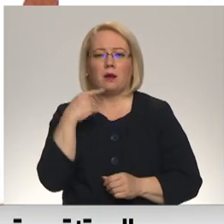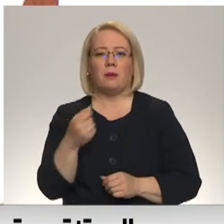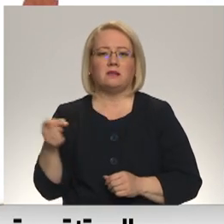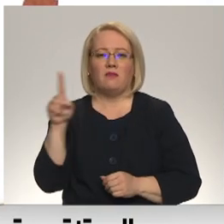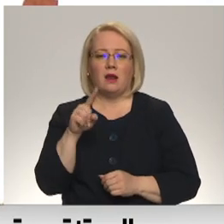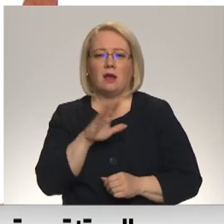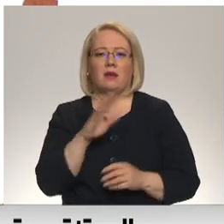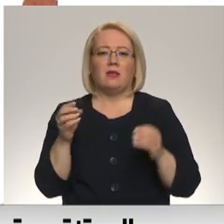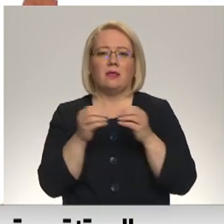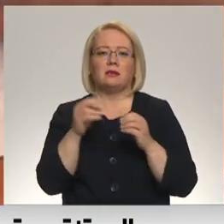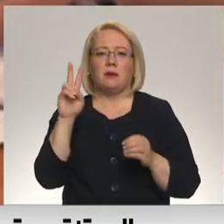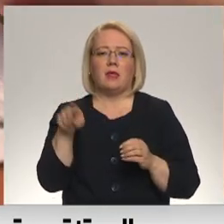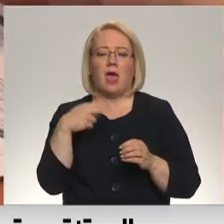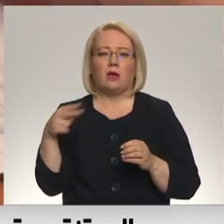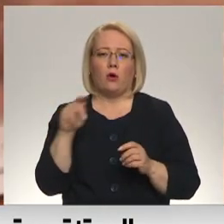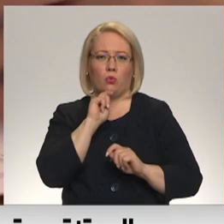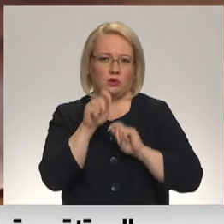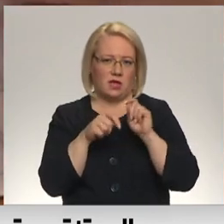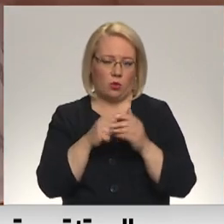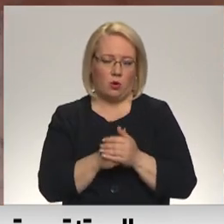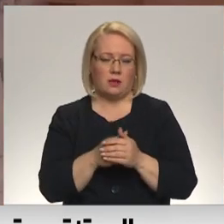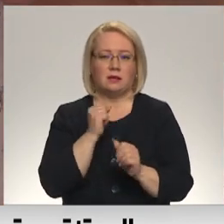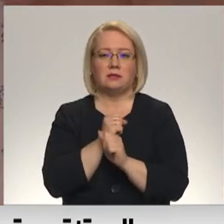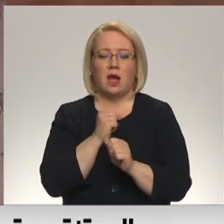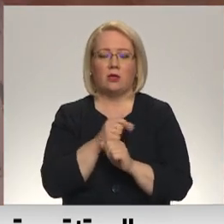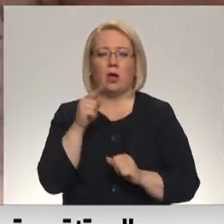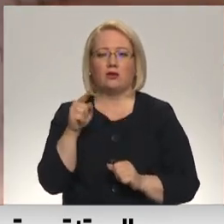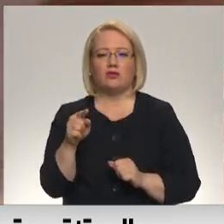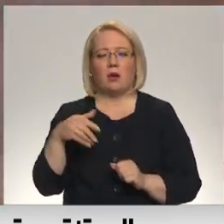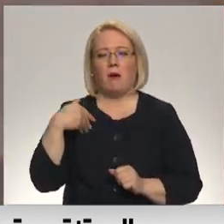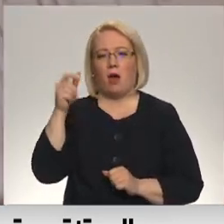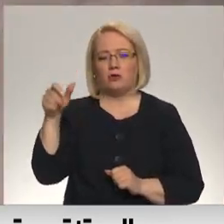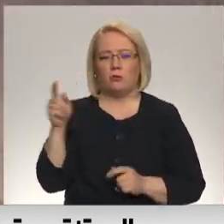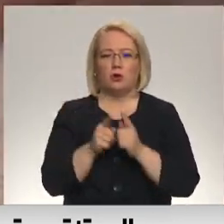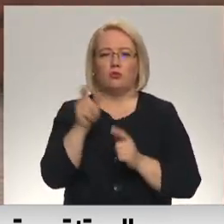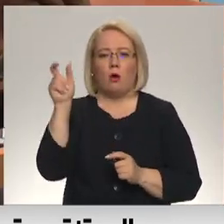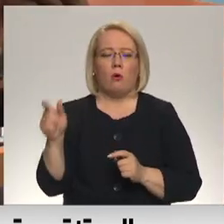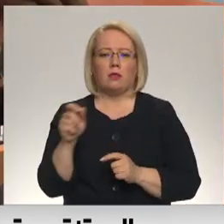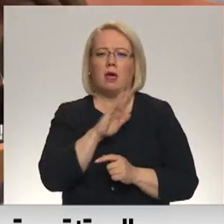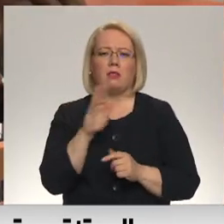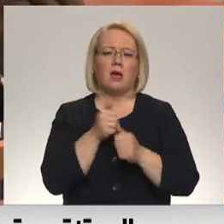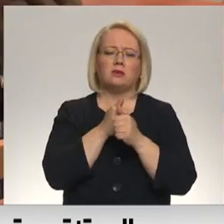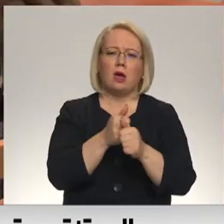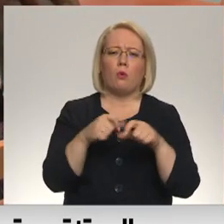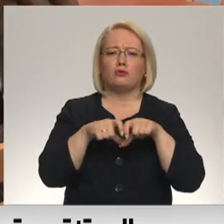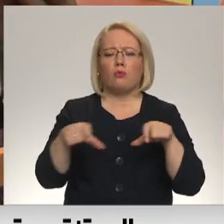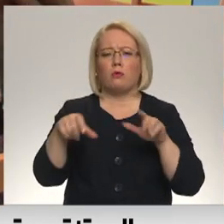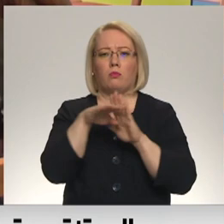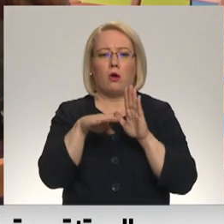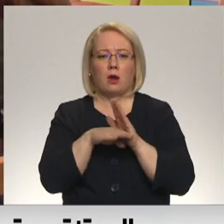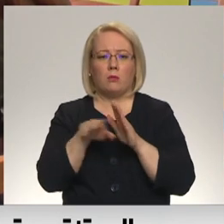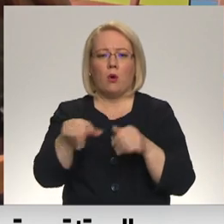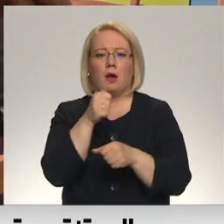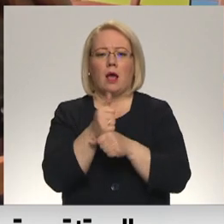eiro noziedot tikai. Strādājot ar šiem audzēkņiem, skolotāji gan necenšoties sekot ierastajai skolu programmai, jo